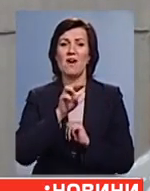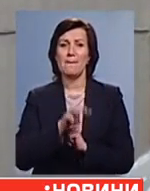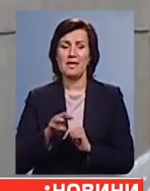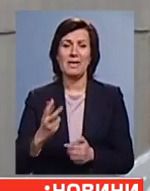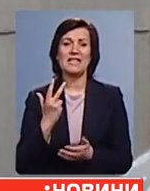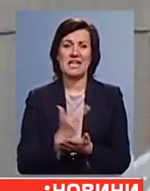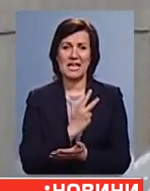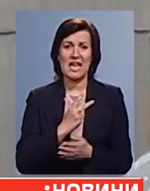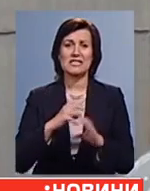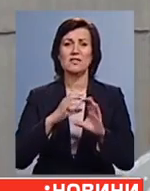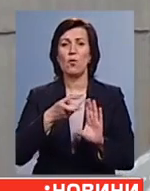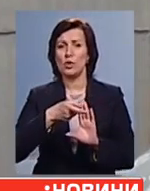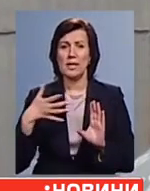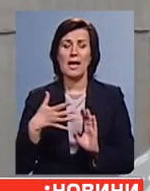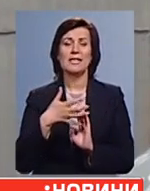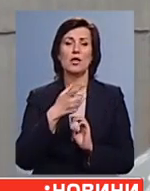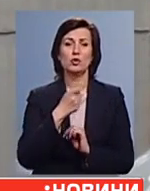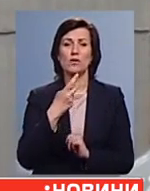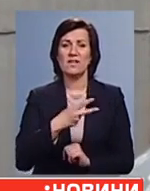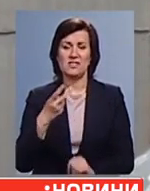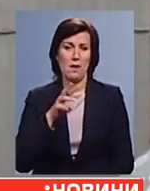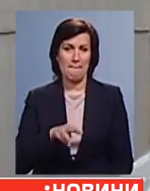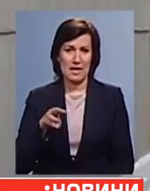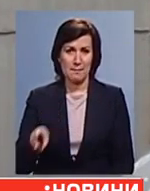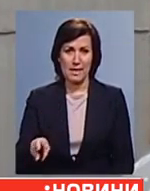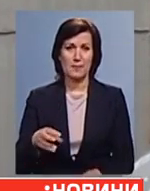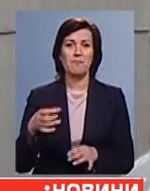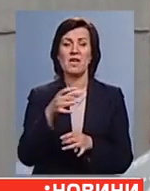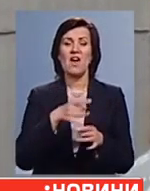рази ствольну артилерію калібру 122 мм. В районі